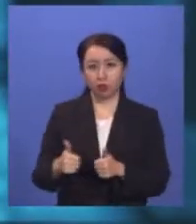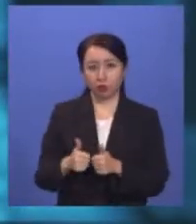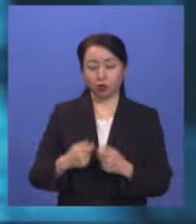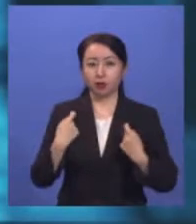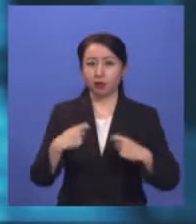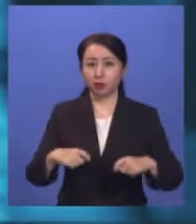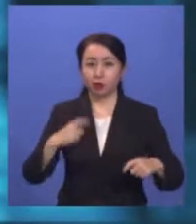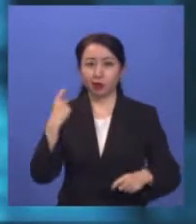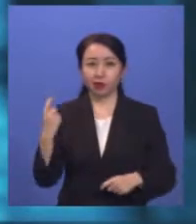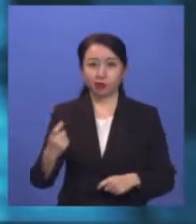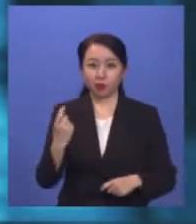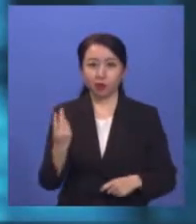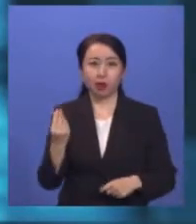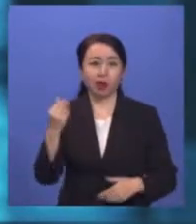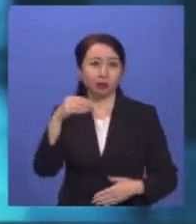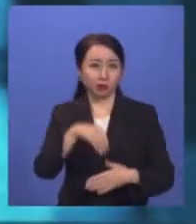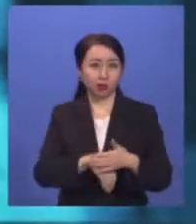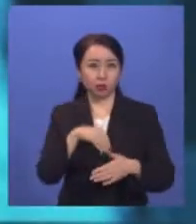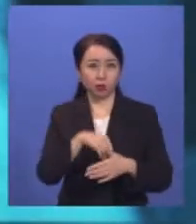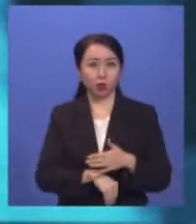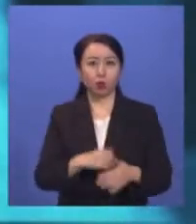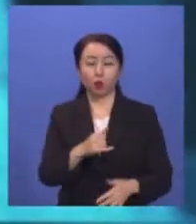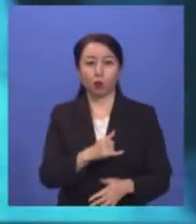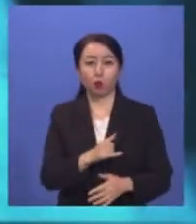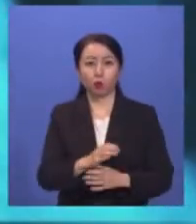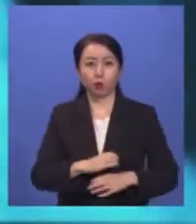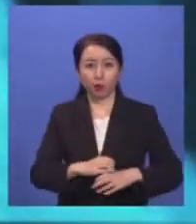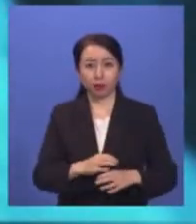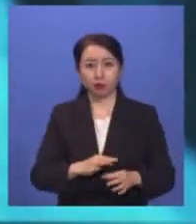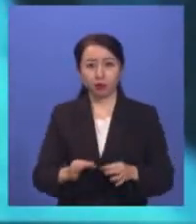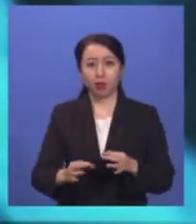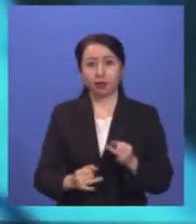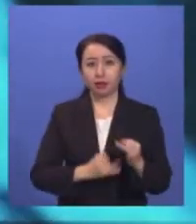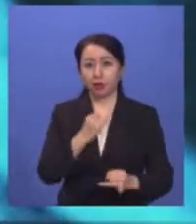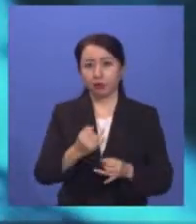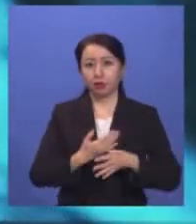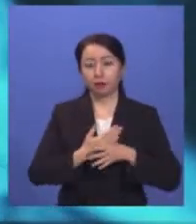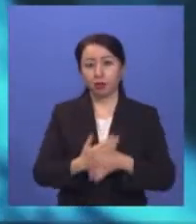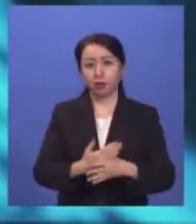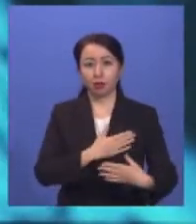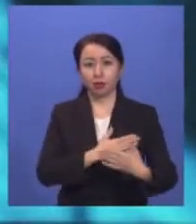в торгово-экономической, инвестиционной и культурно-гуманитарной сферах. Стороны договорились